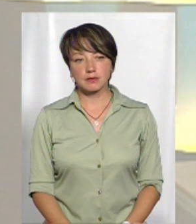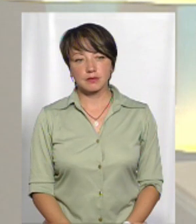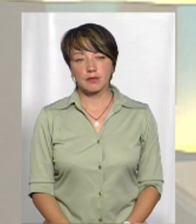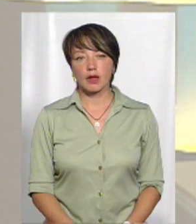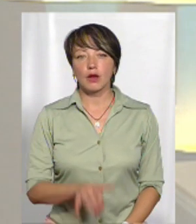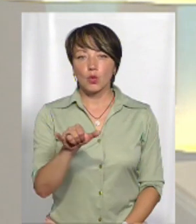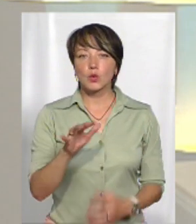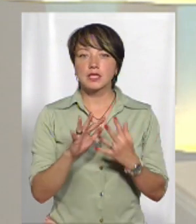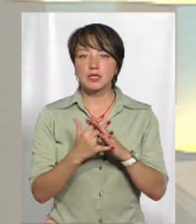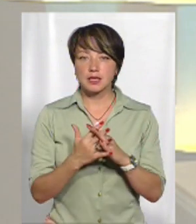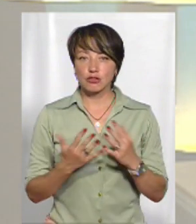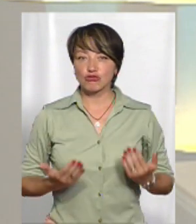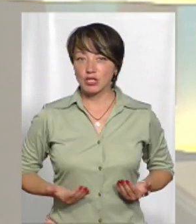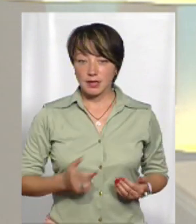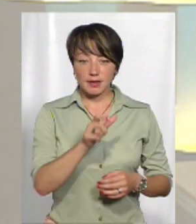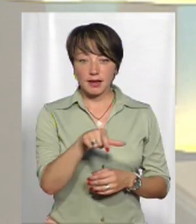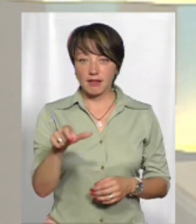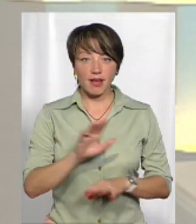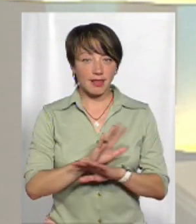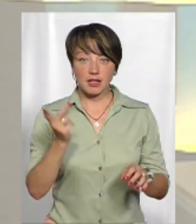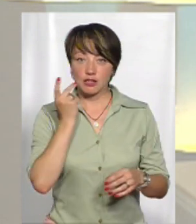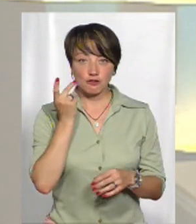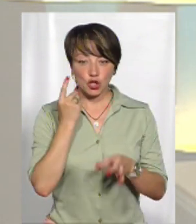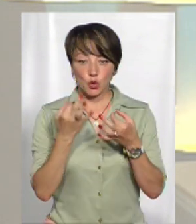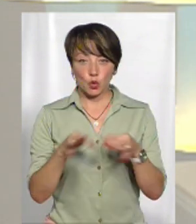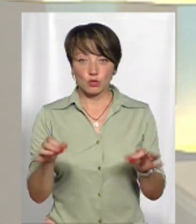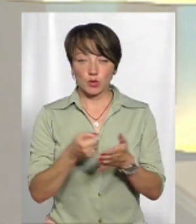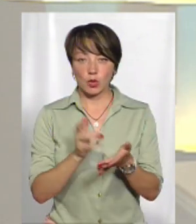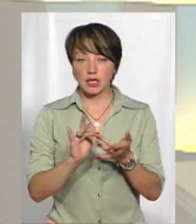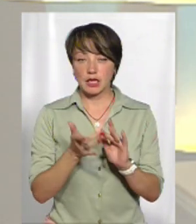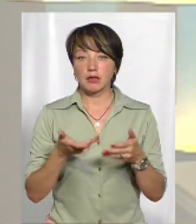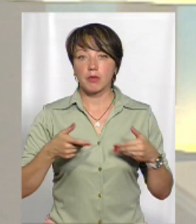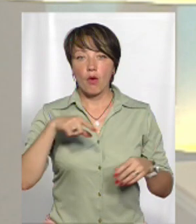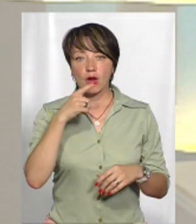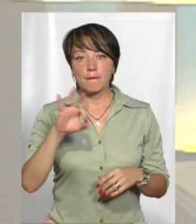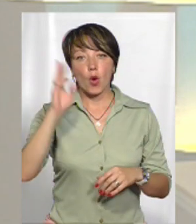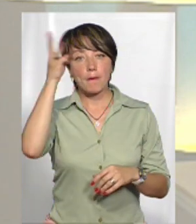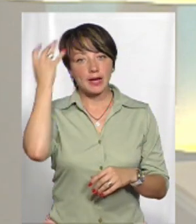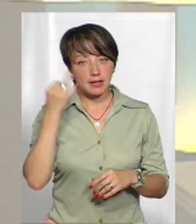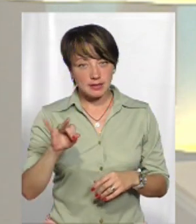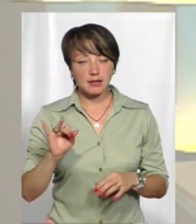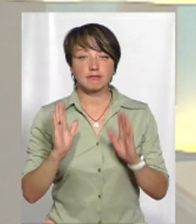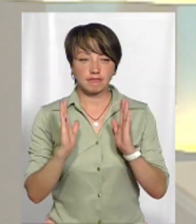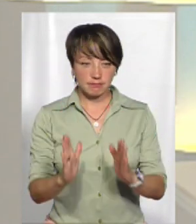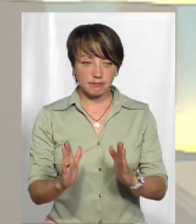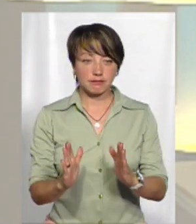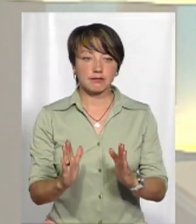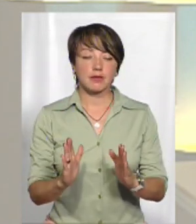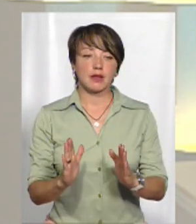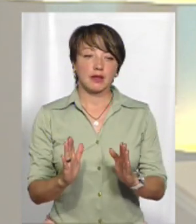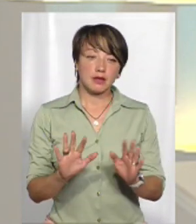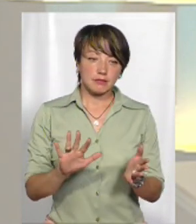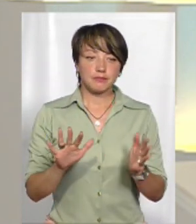У сільських жителів не завжди є можливість доступу до інтернету. Ми говорили про Хмельницький, тут з